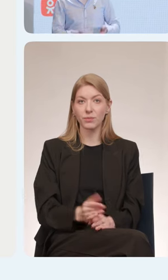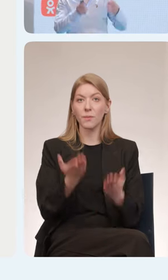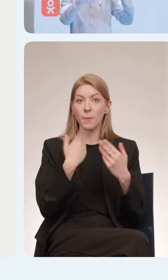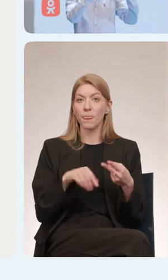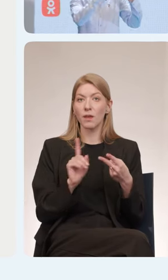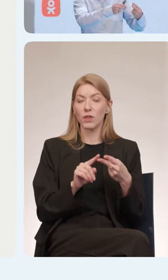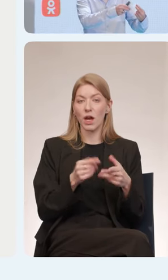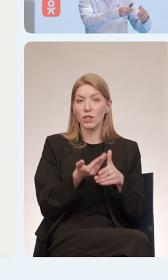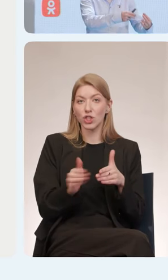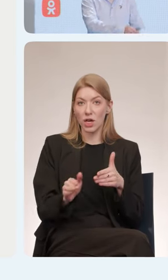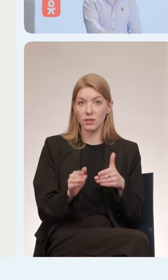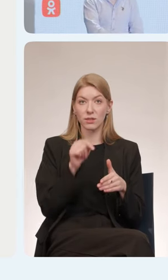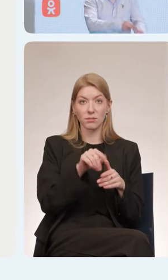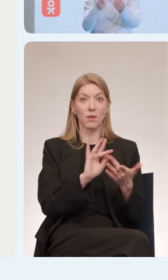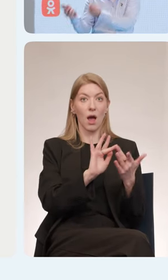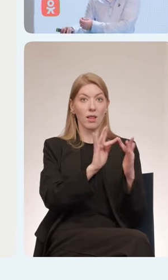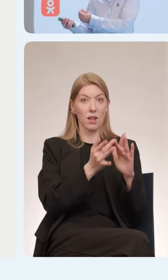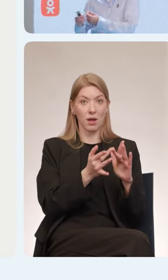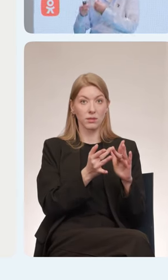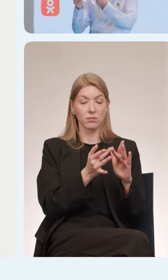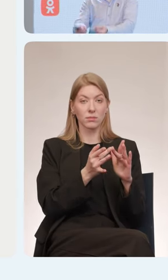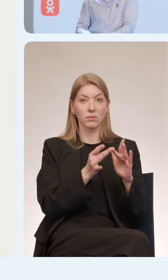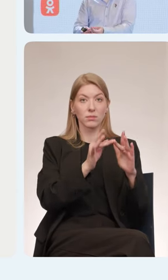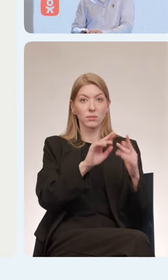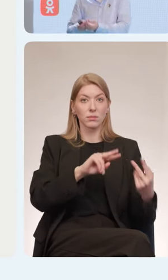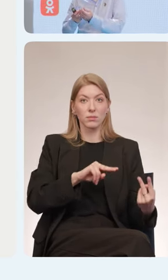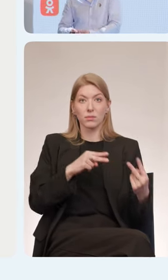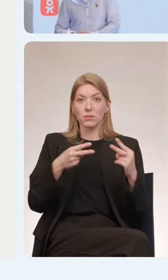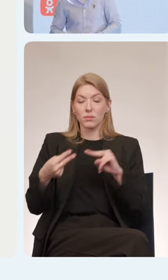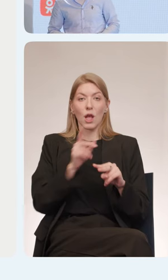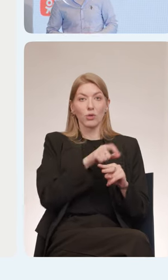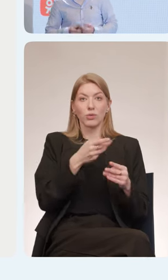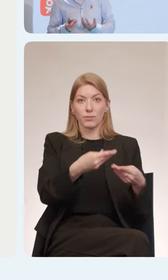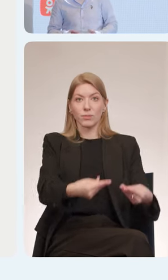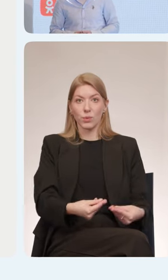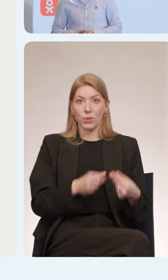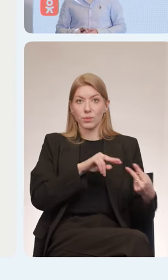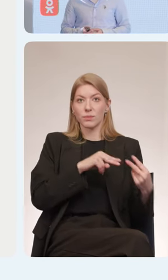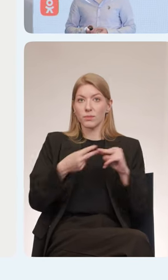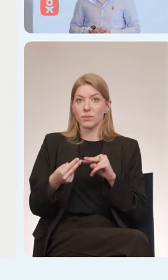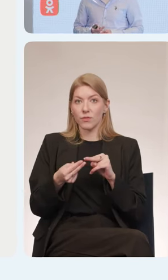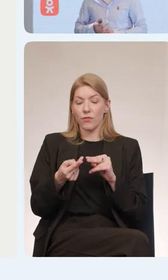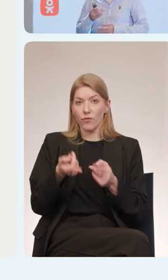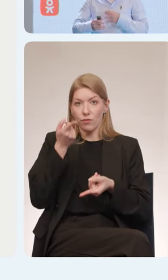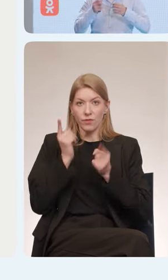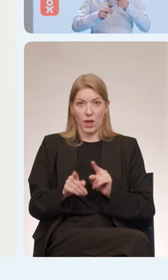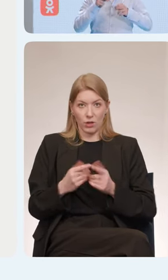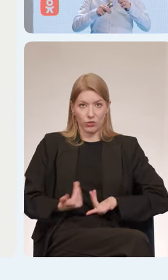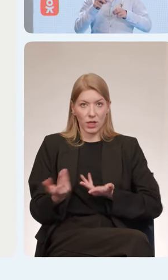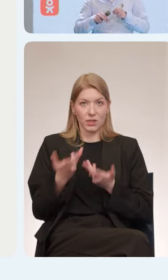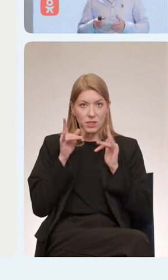которые из онлайна конвертируют людей в какие-то офлайн действия, в то, что они